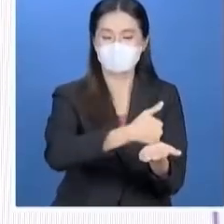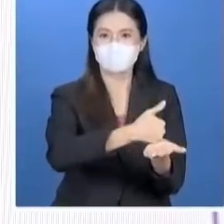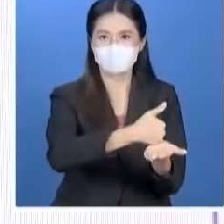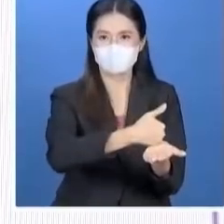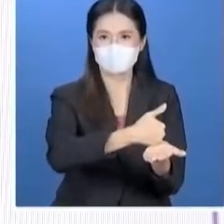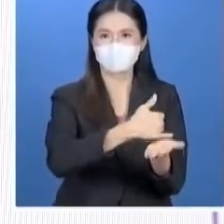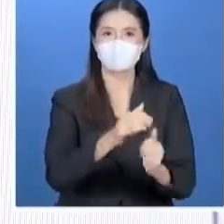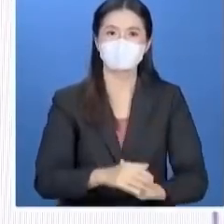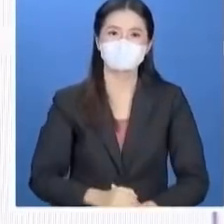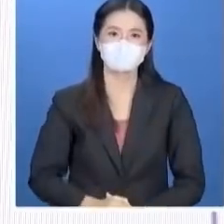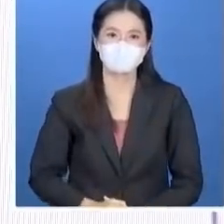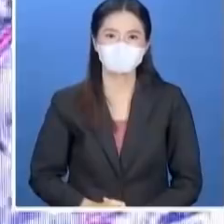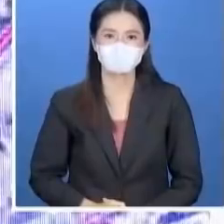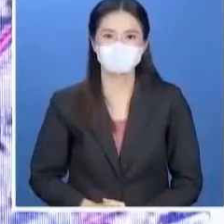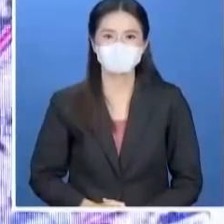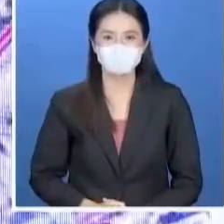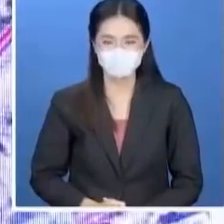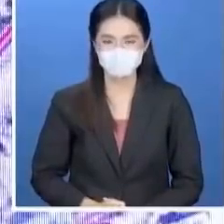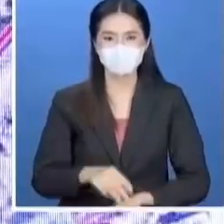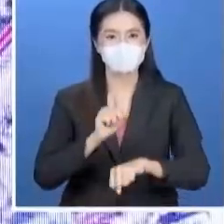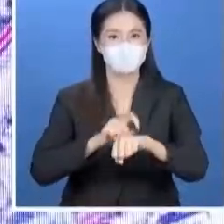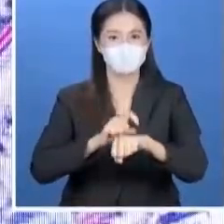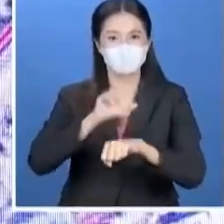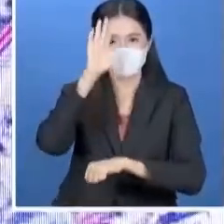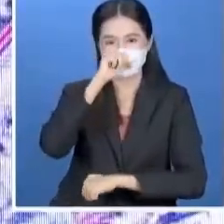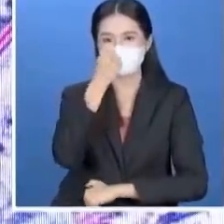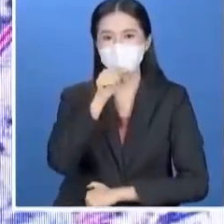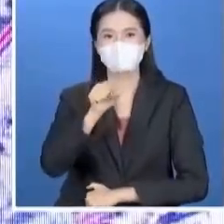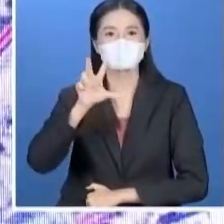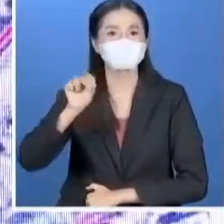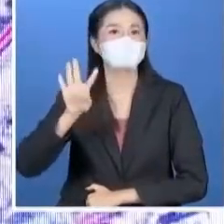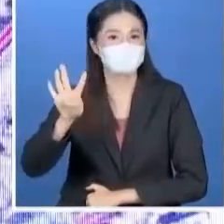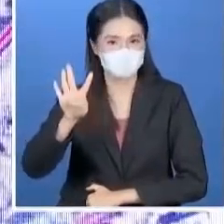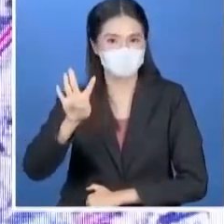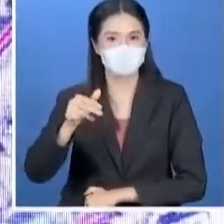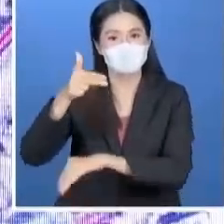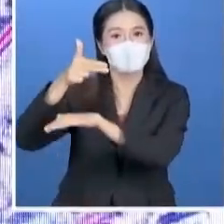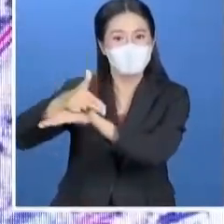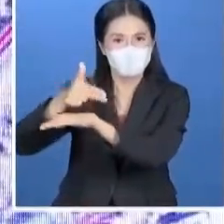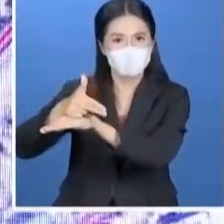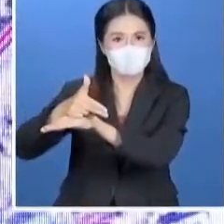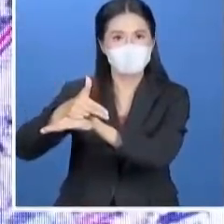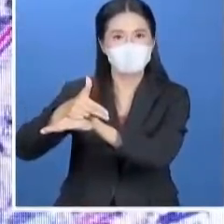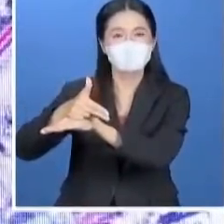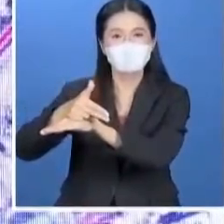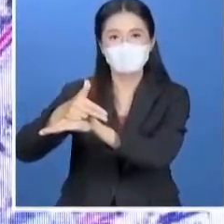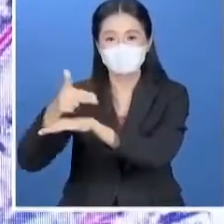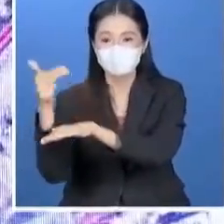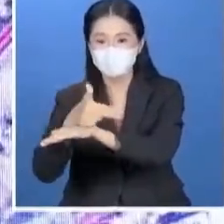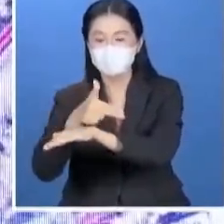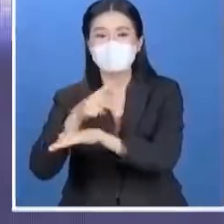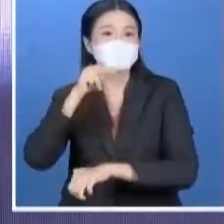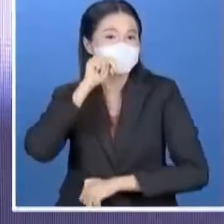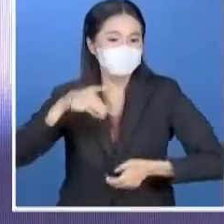ายเรือต่อมาเวลา 22:34 กล้องวงจรปิดมุมที่จะส่องเข้ามาแ